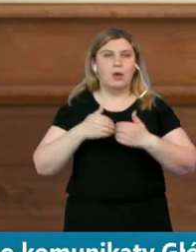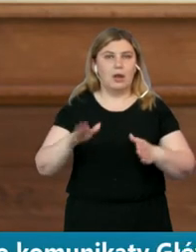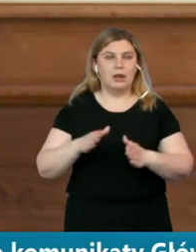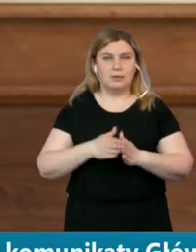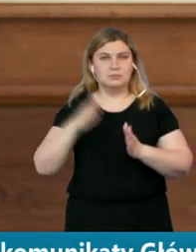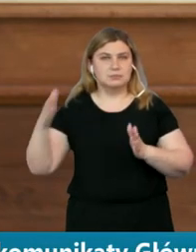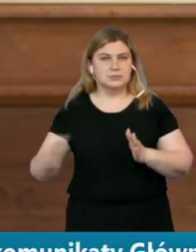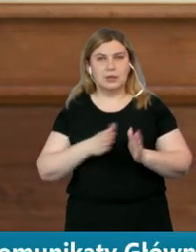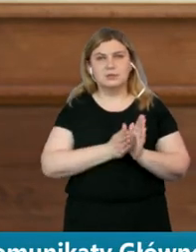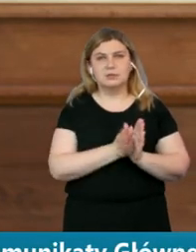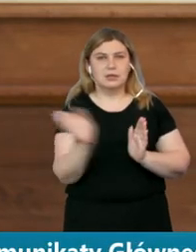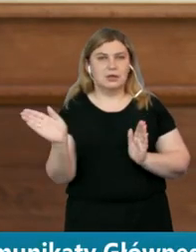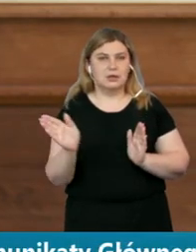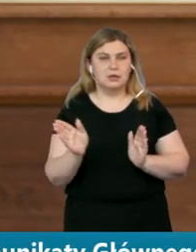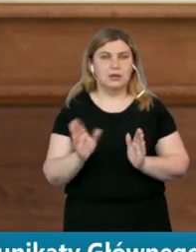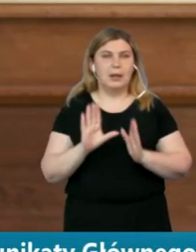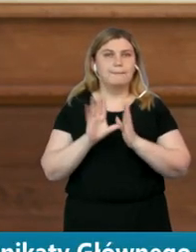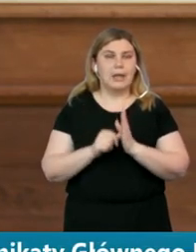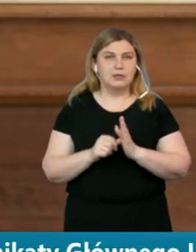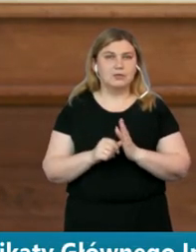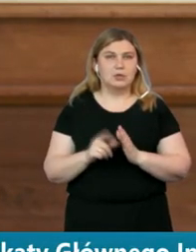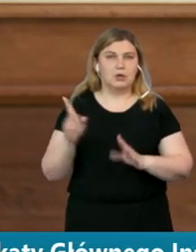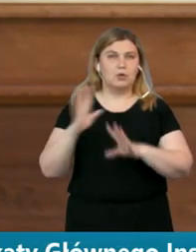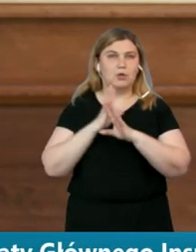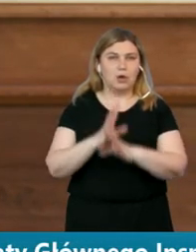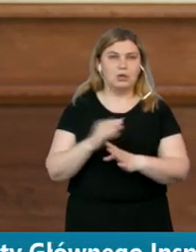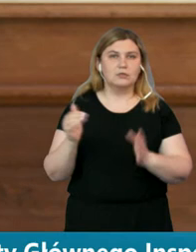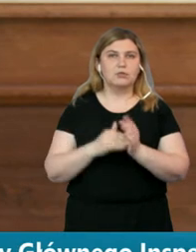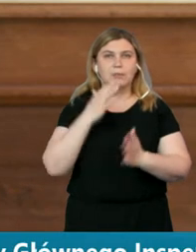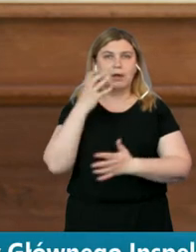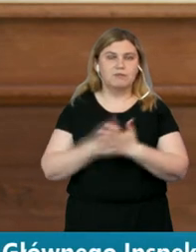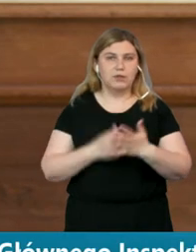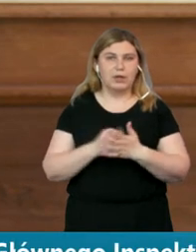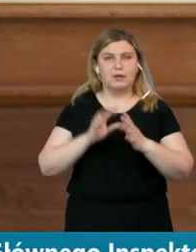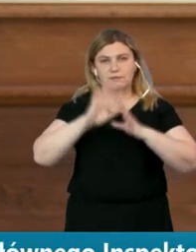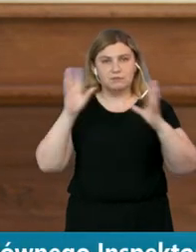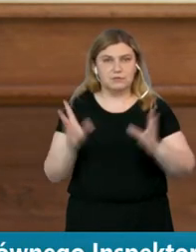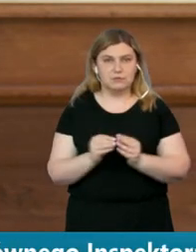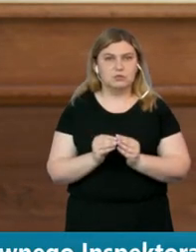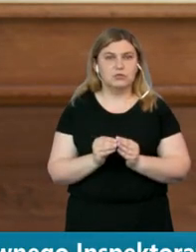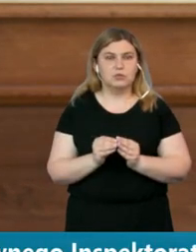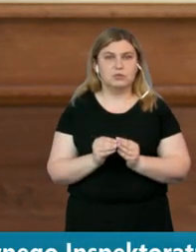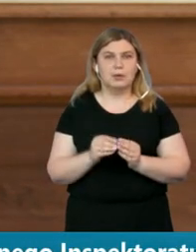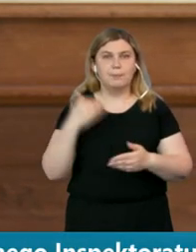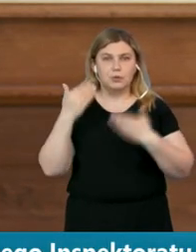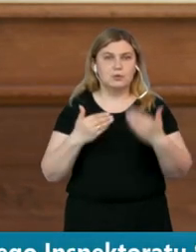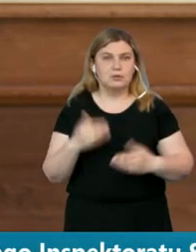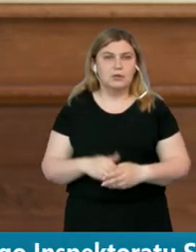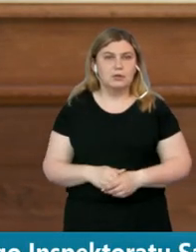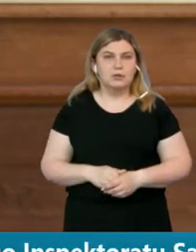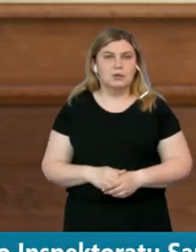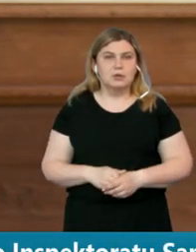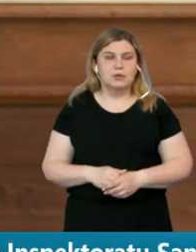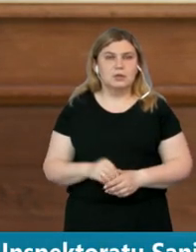celu zjechania w tym kierunku w miasto. I tak jest zakorkowane. Trzeba wykorzystać wszystkie opcje. Pozdrawiam.